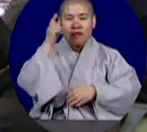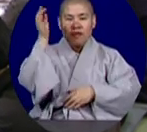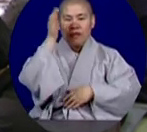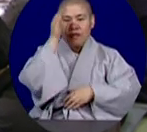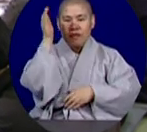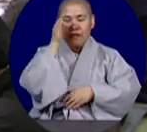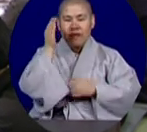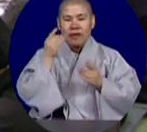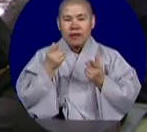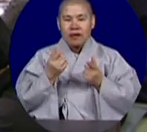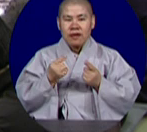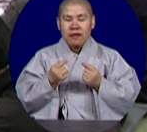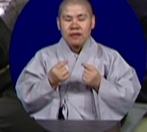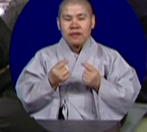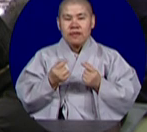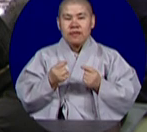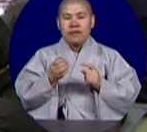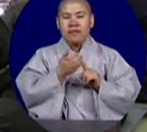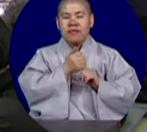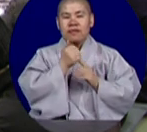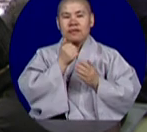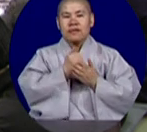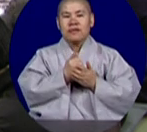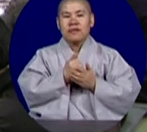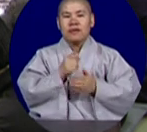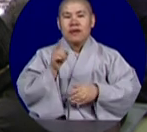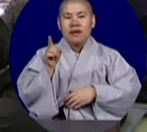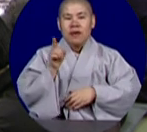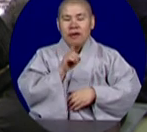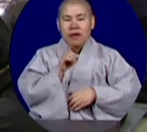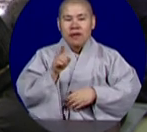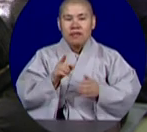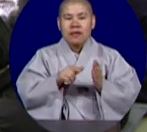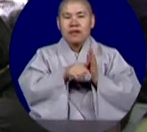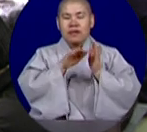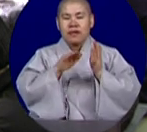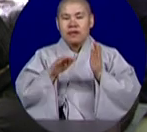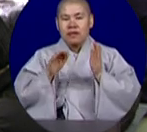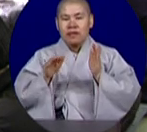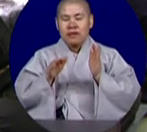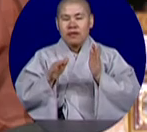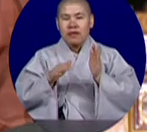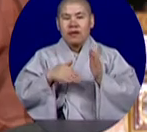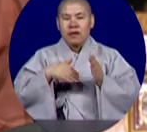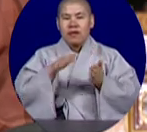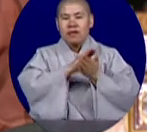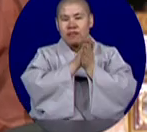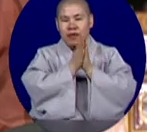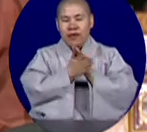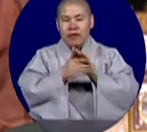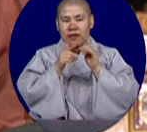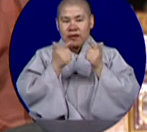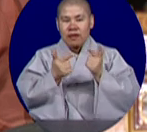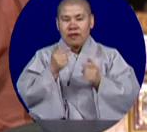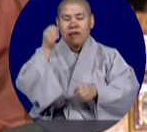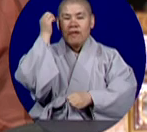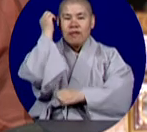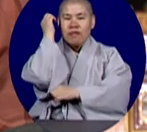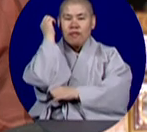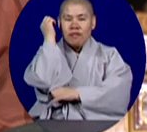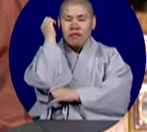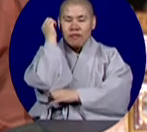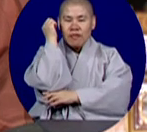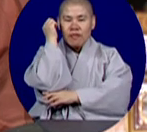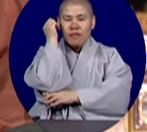같다. 부처님은 아무리 세월이 오라가도 변하지 않는 거 본래 그